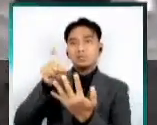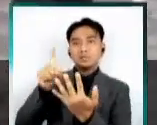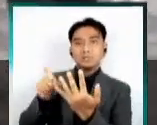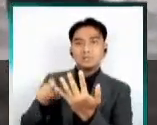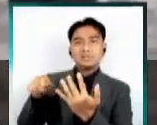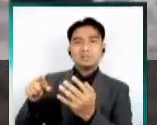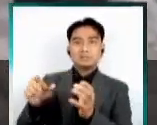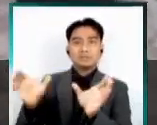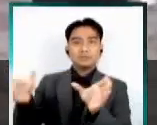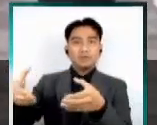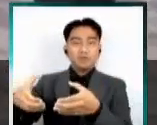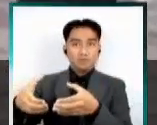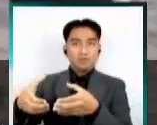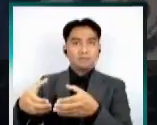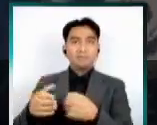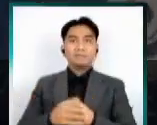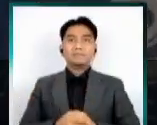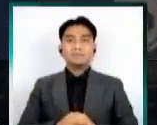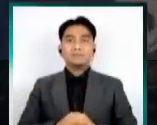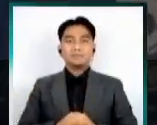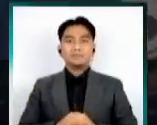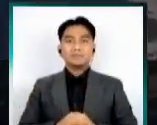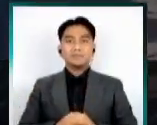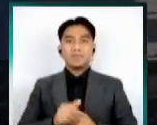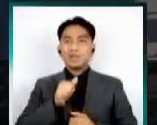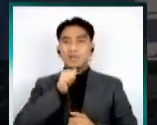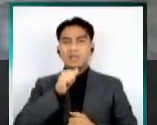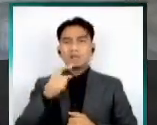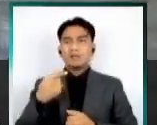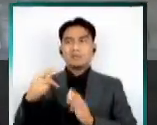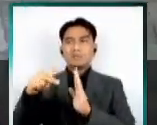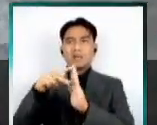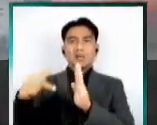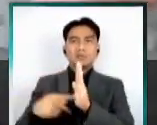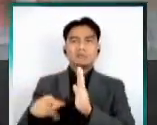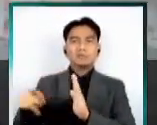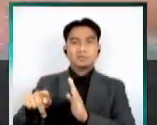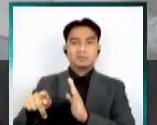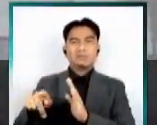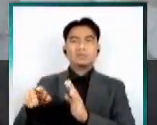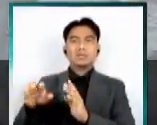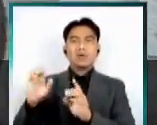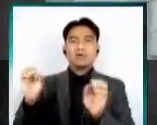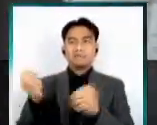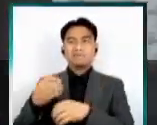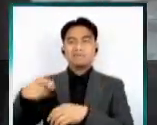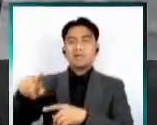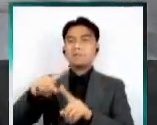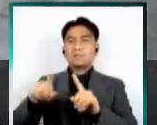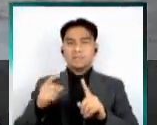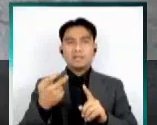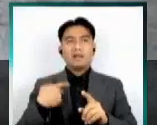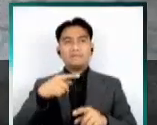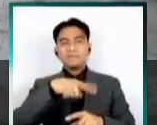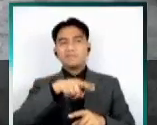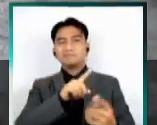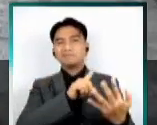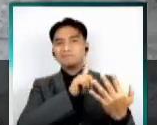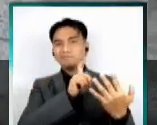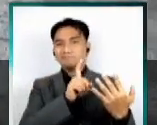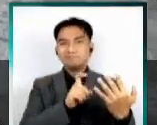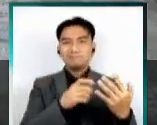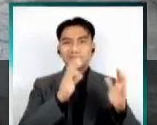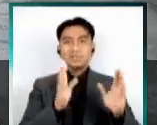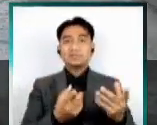and Surveillance Unit. Hindi raw ito polisiya ng opisina, kundi sariling inisyatibo ng mga contact tracer. Ganito rin ang ginagawa ng